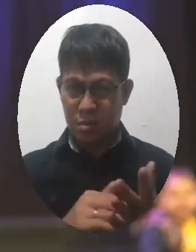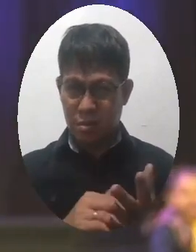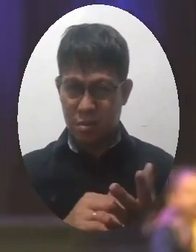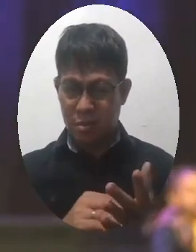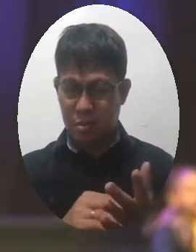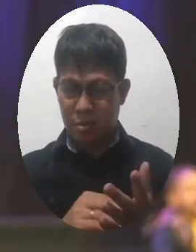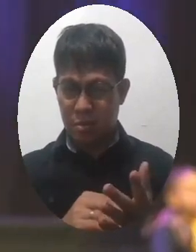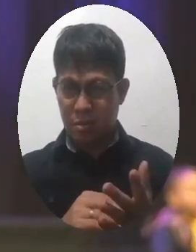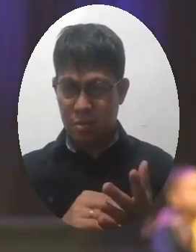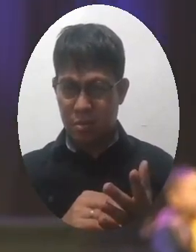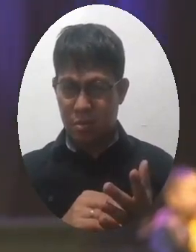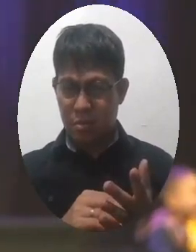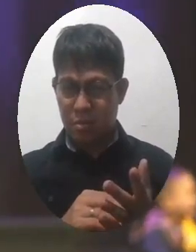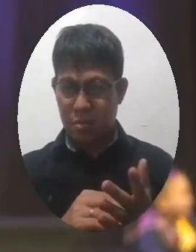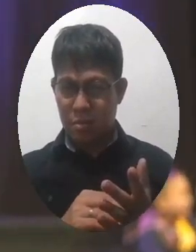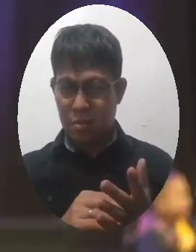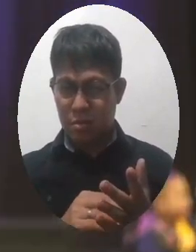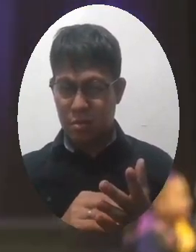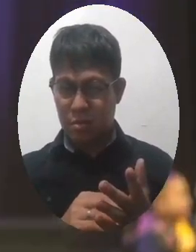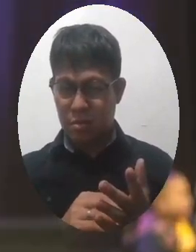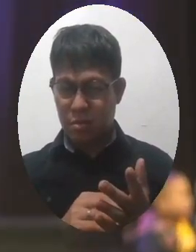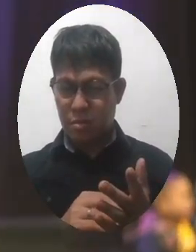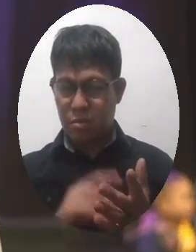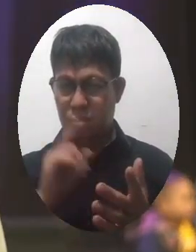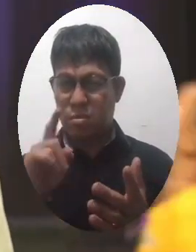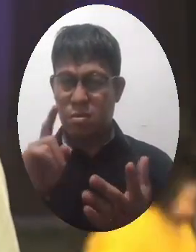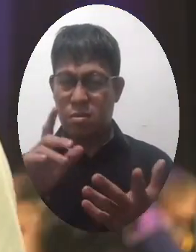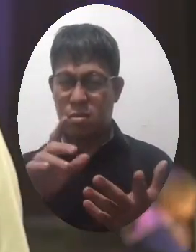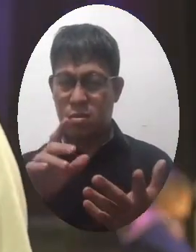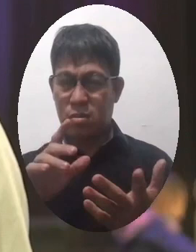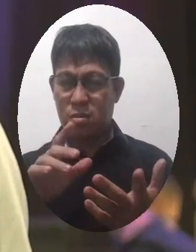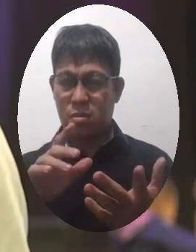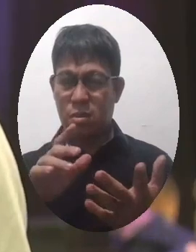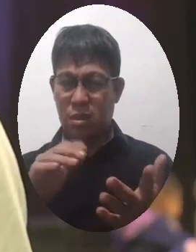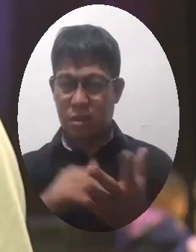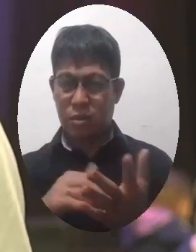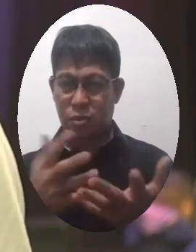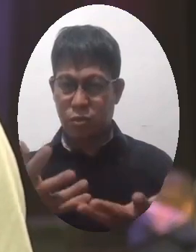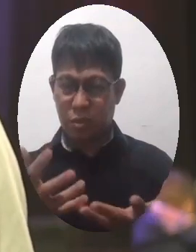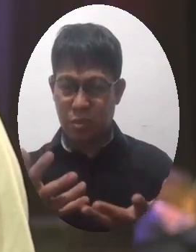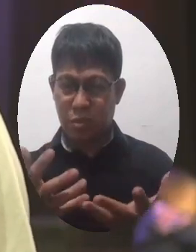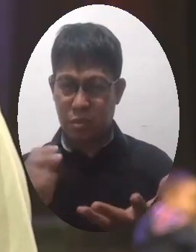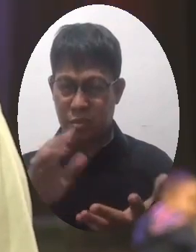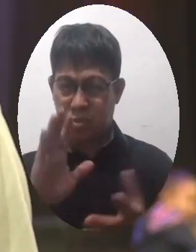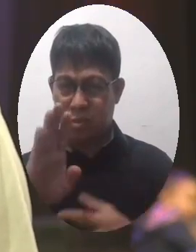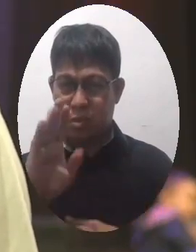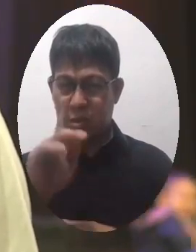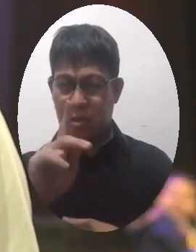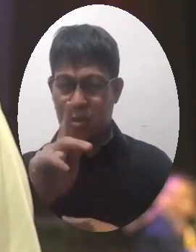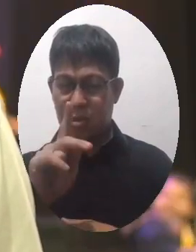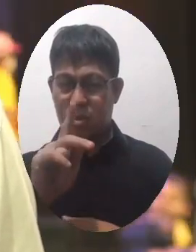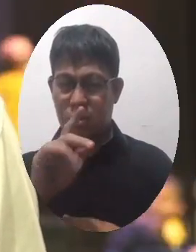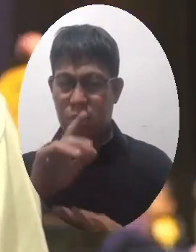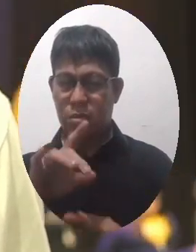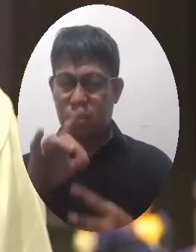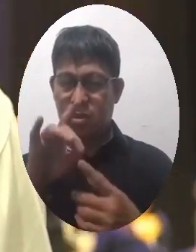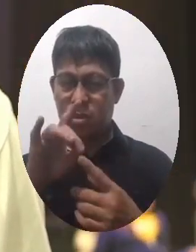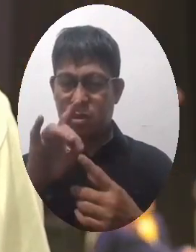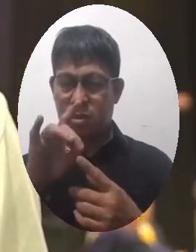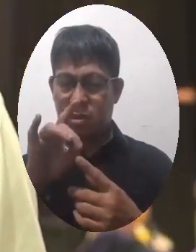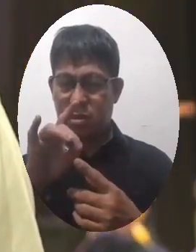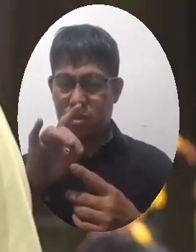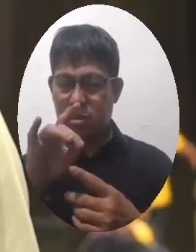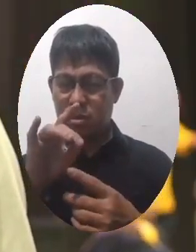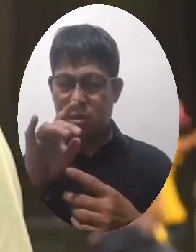So on behalf of Ibar Abstracting Company, I'd like to wish the Batang K